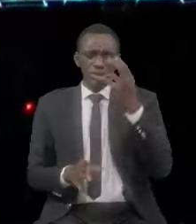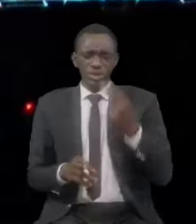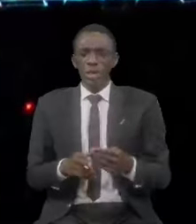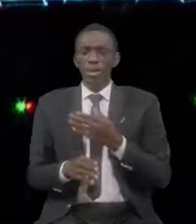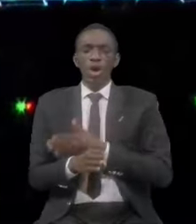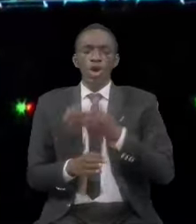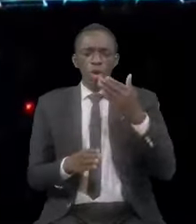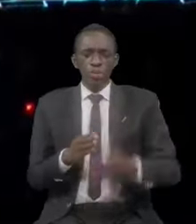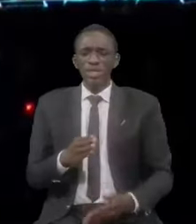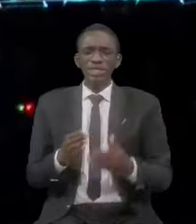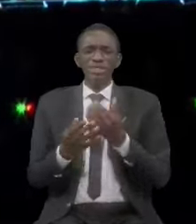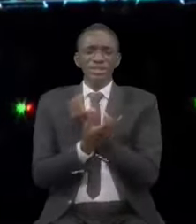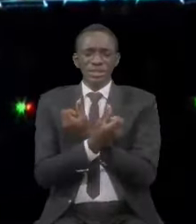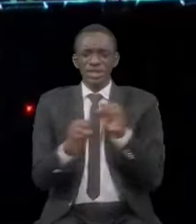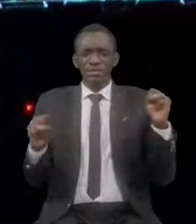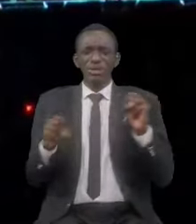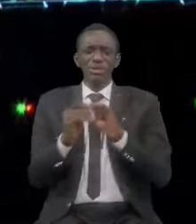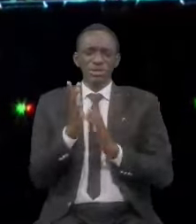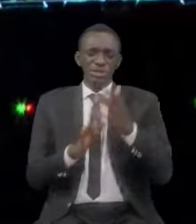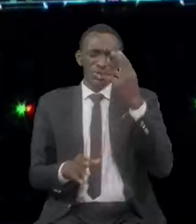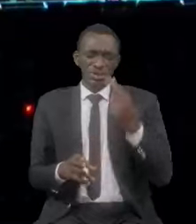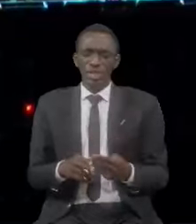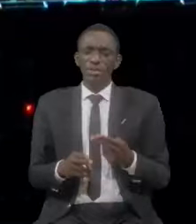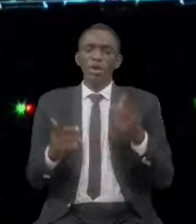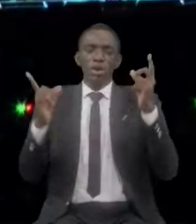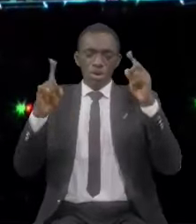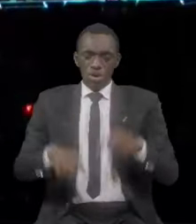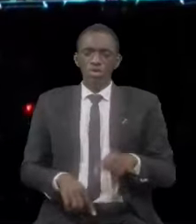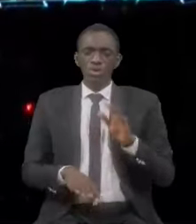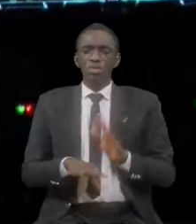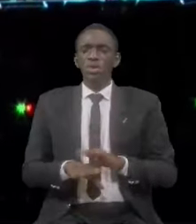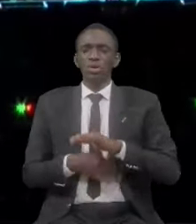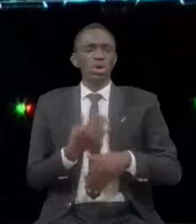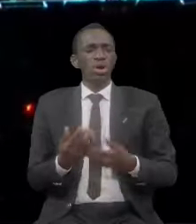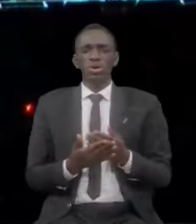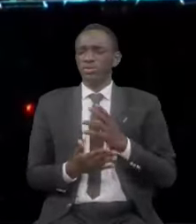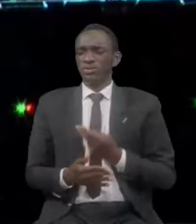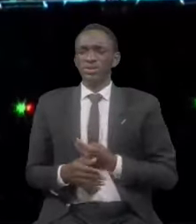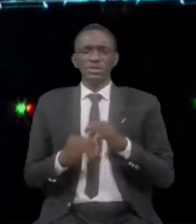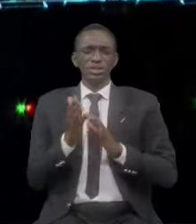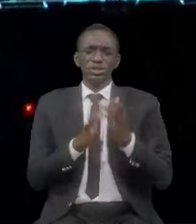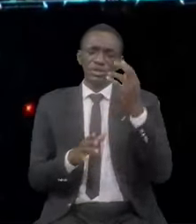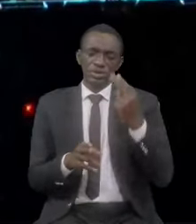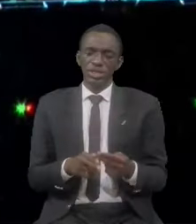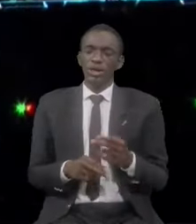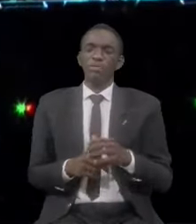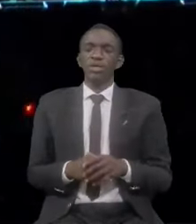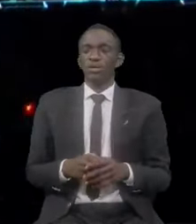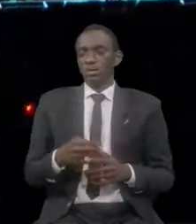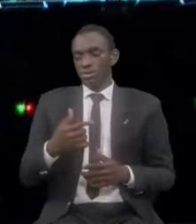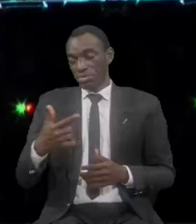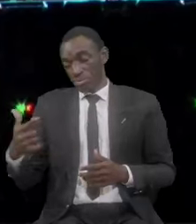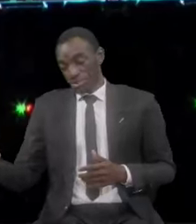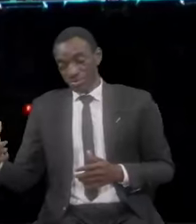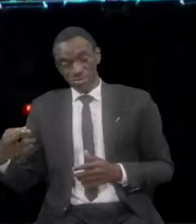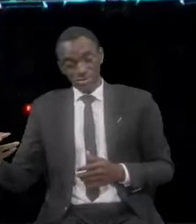la rédemption totale, que cela vienne sur tout le monde. À ma gauche